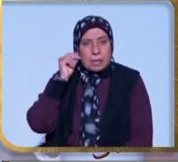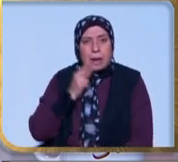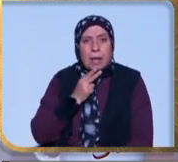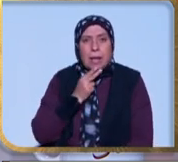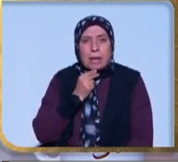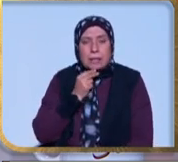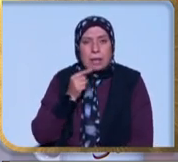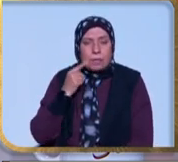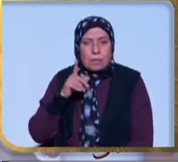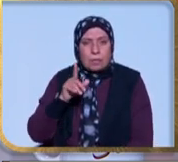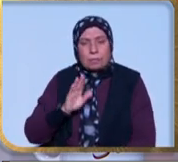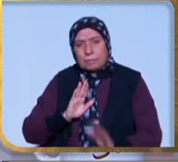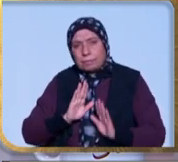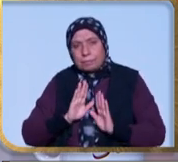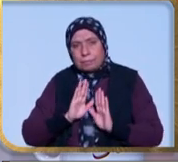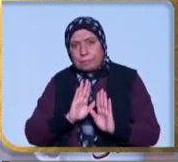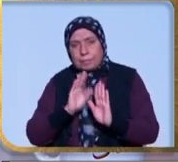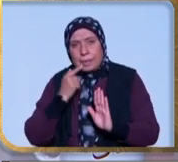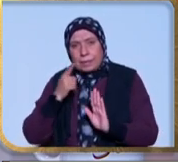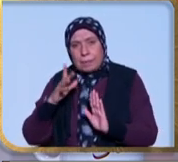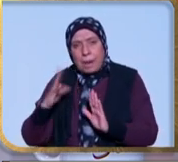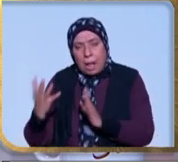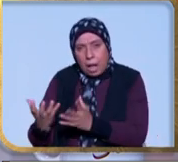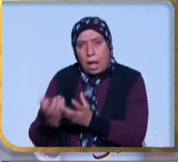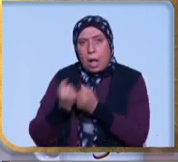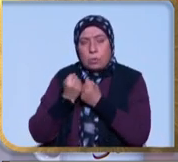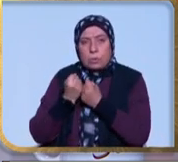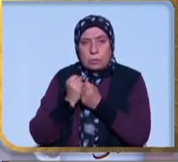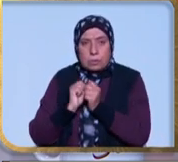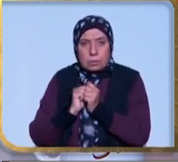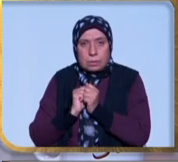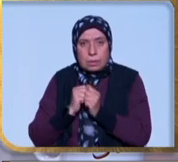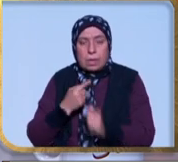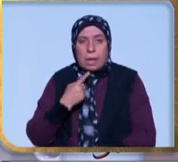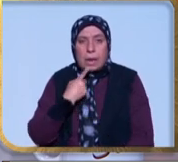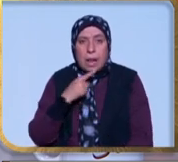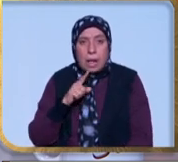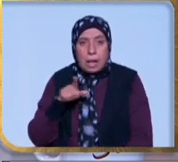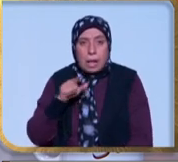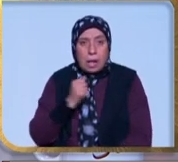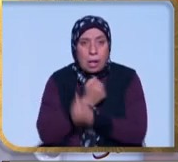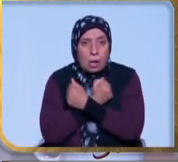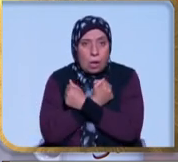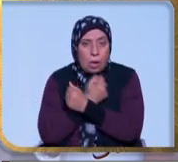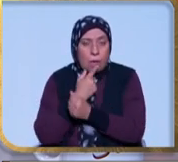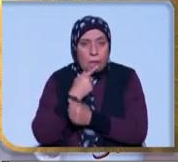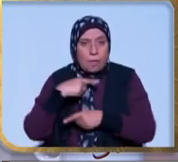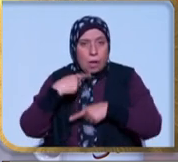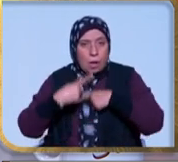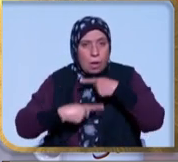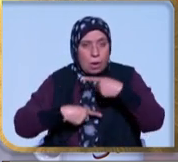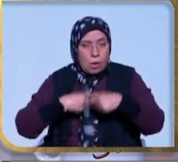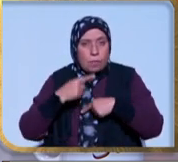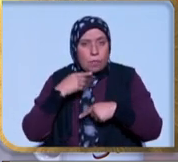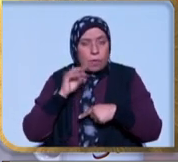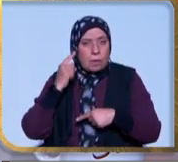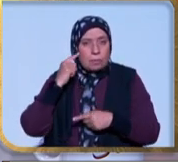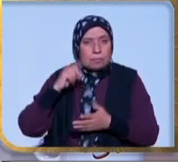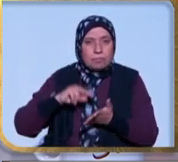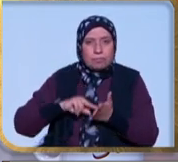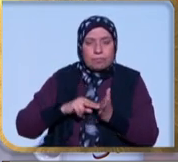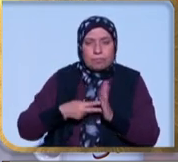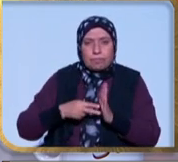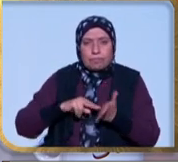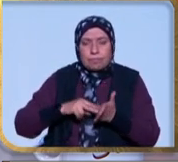فيه على يد فرعون وأعوانه. لكن فرعون تجبر وتكبر وازداد